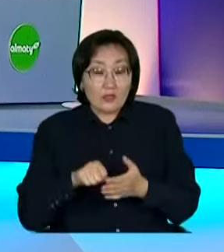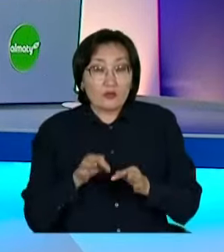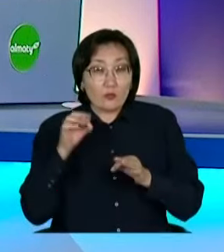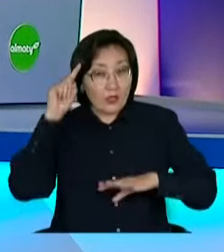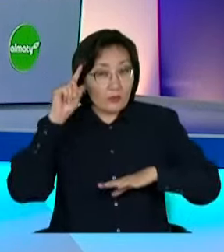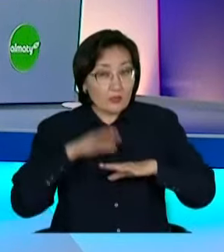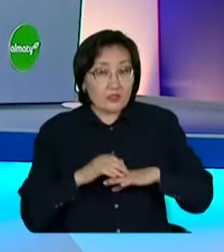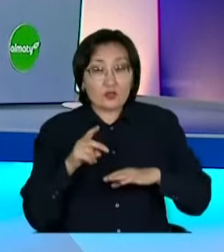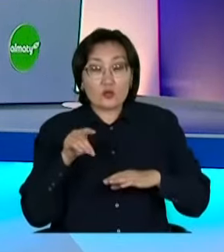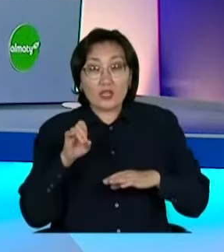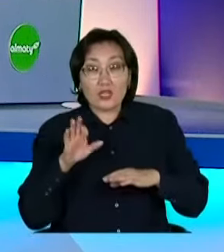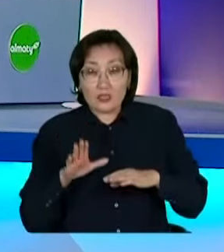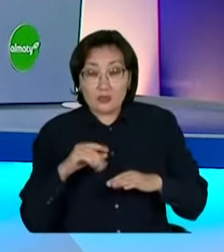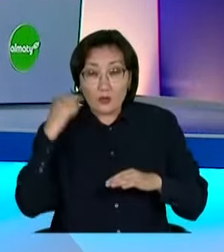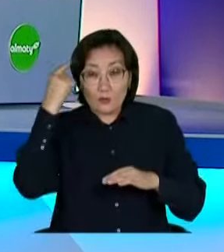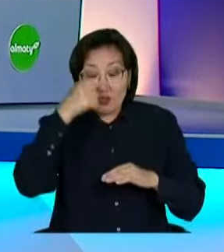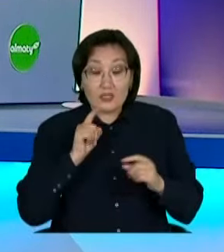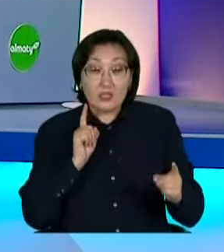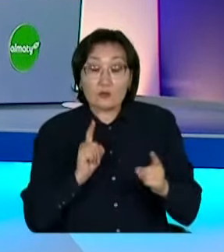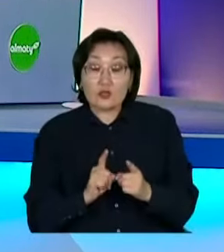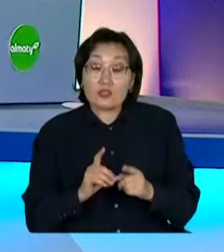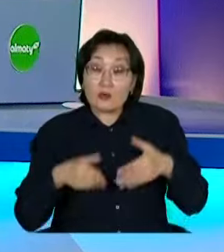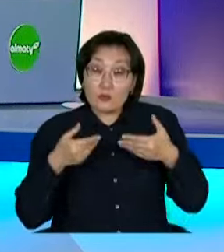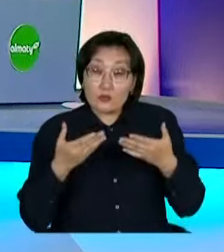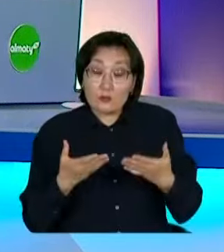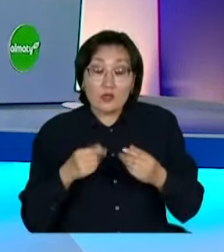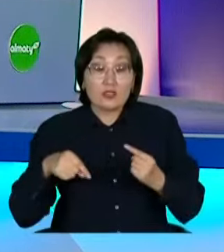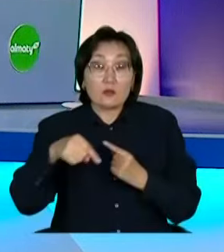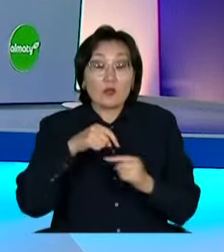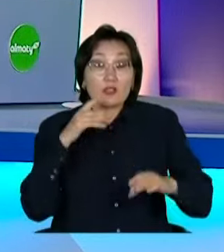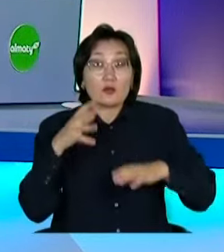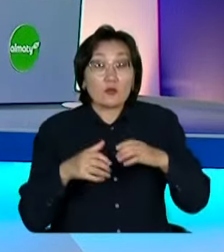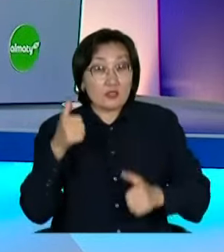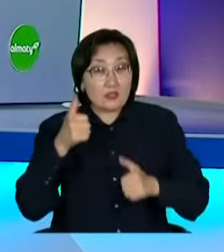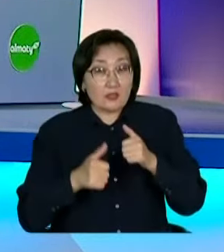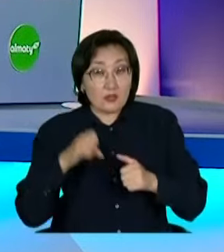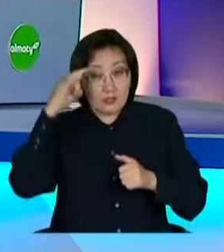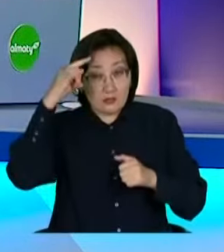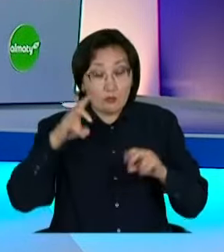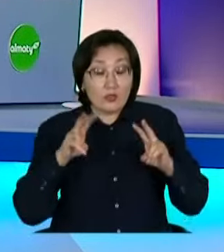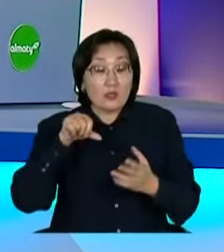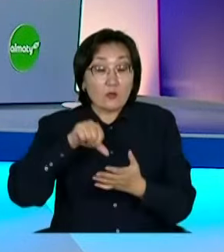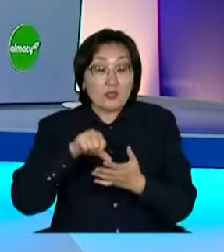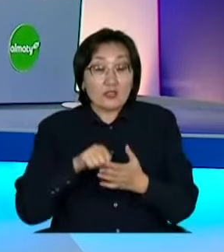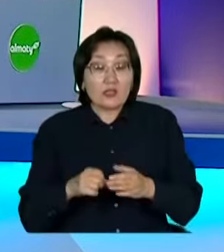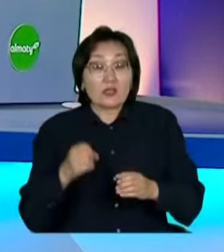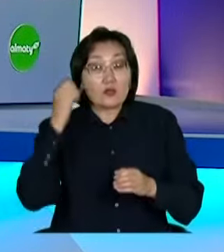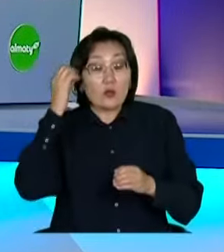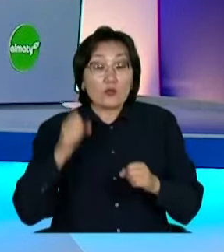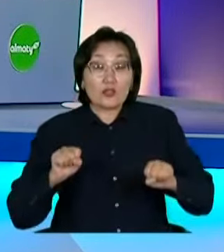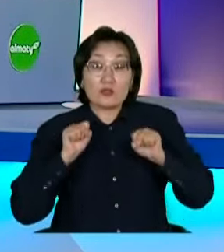әкімі Марат Сұлтанғазиев жеке құттықтады. Аймақ кәсіпкерлері халықаралық жарыстарда ел намысын қорғап жүрген дарынды